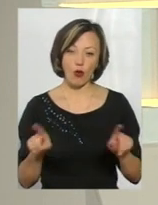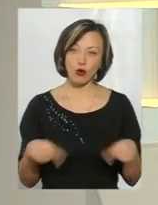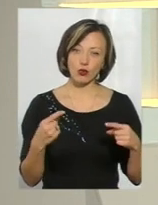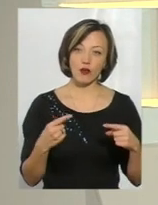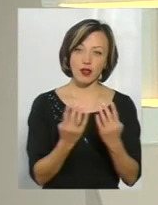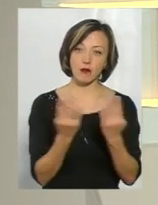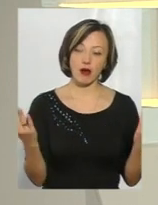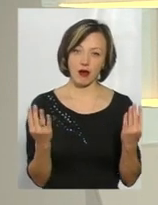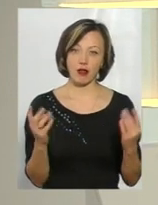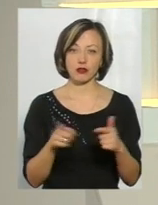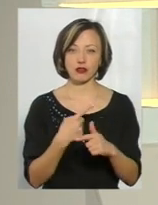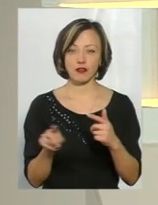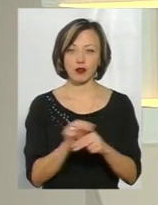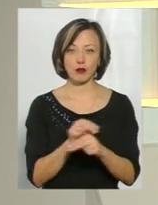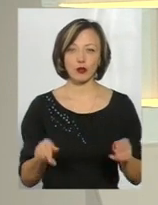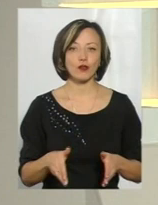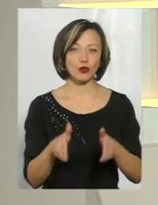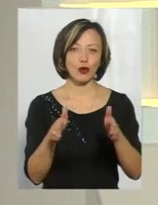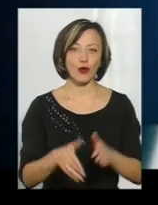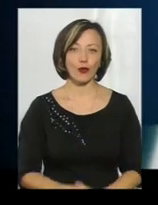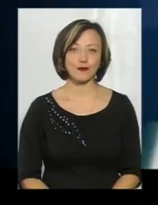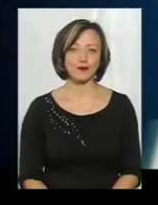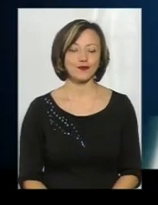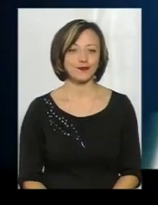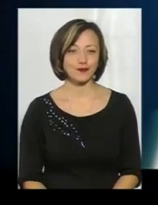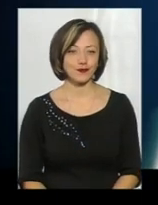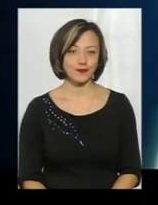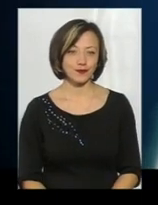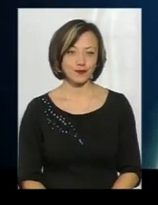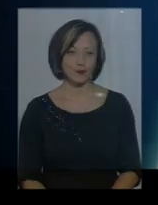оновлений паркан чи відремонтовану дорогу?